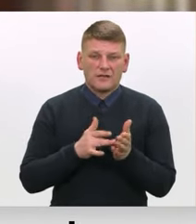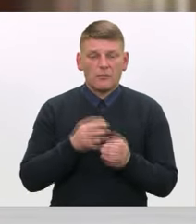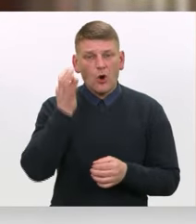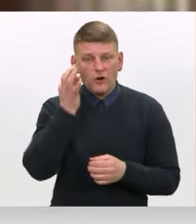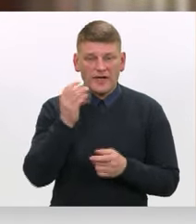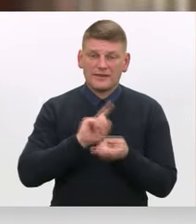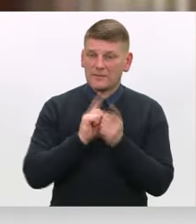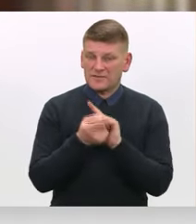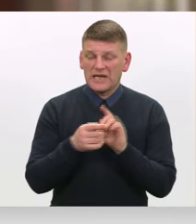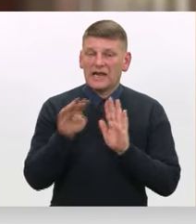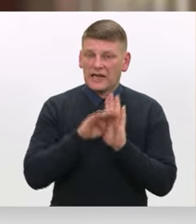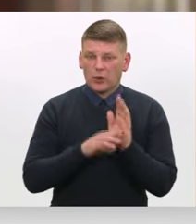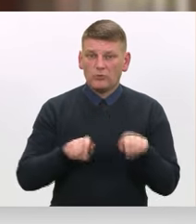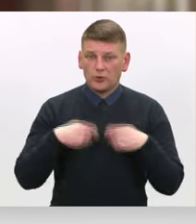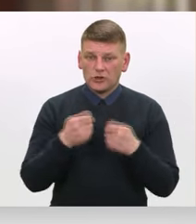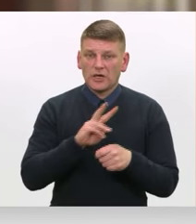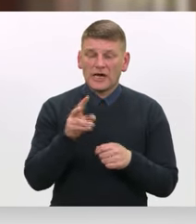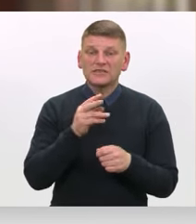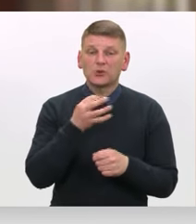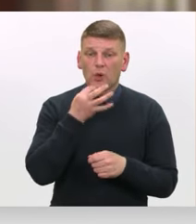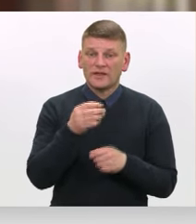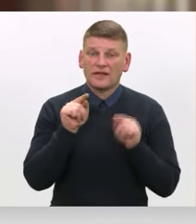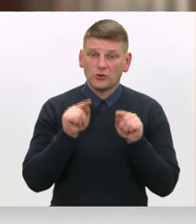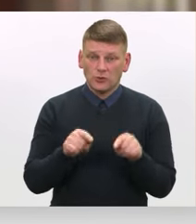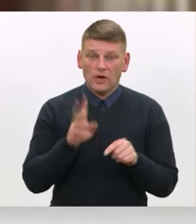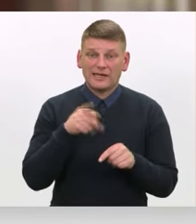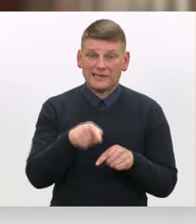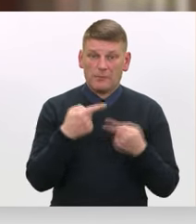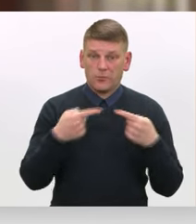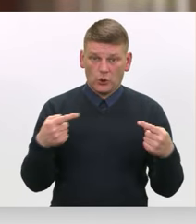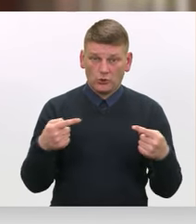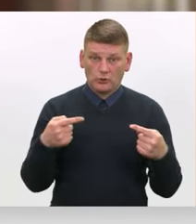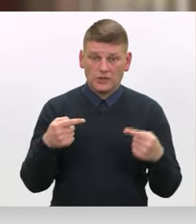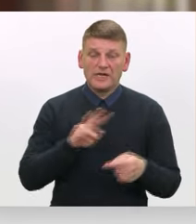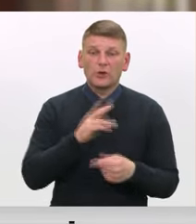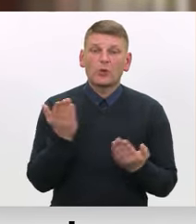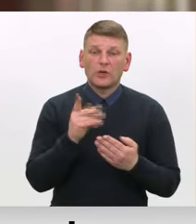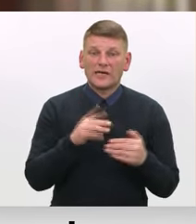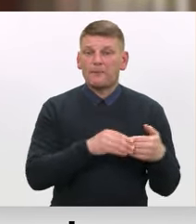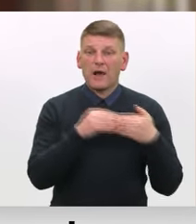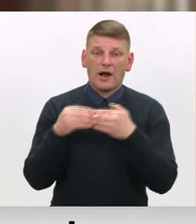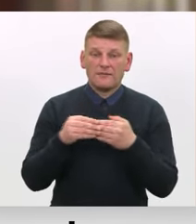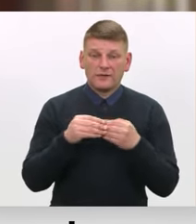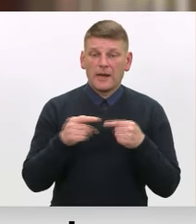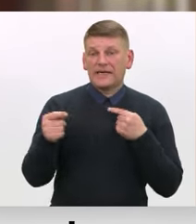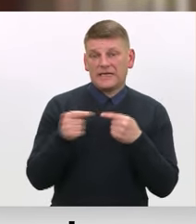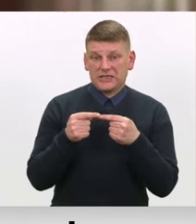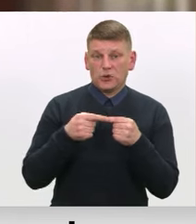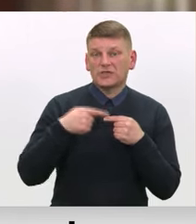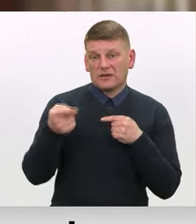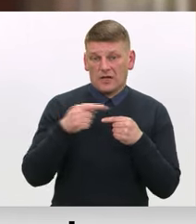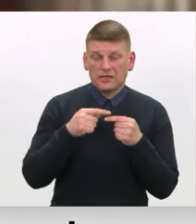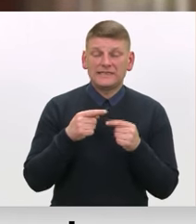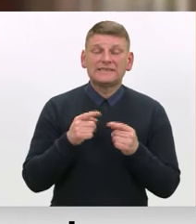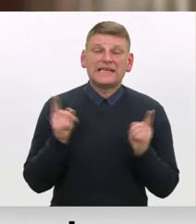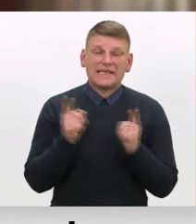konkrētām izmaiņām likumdošanā, kas noteiktu to, ka tie produkti, kuri ir pārvadāti nelielos attālumos, tātad īsās